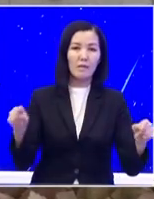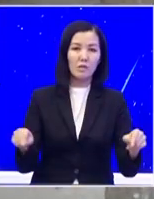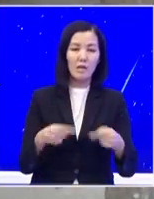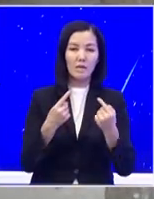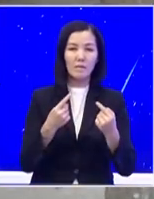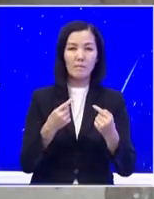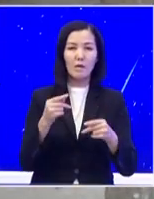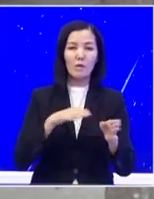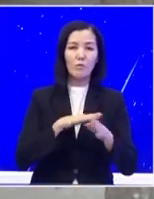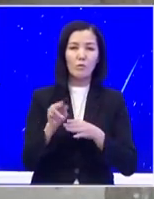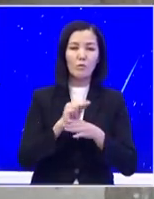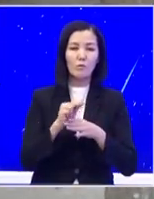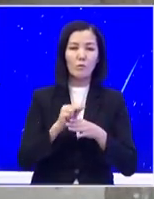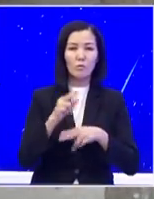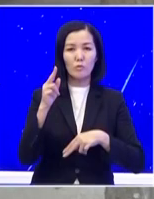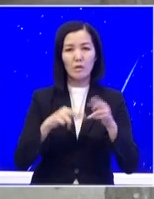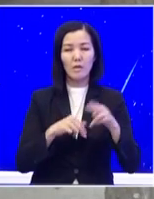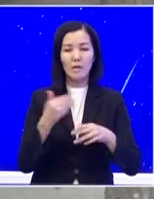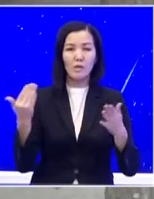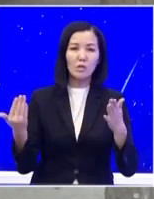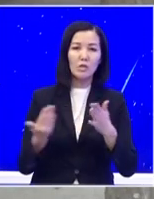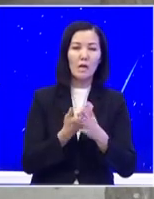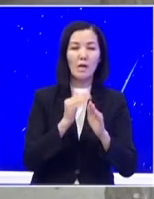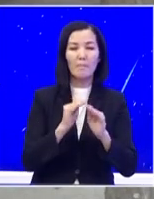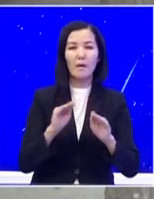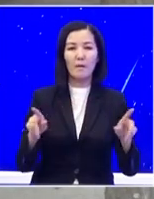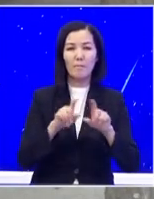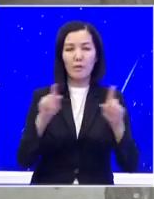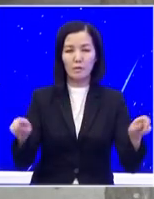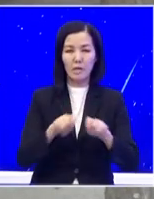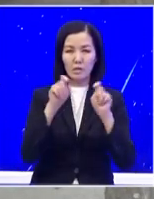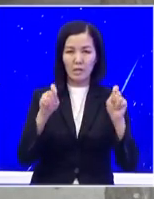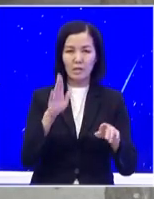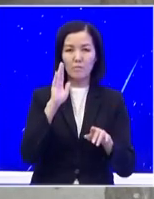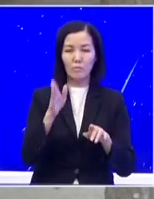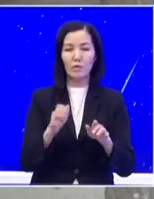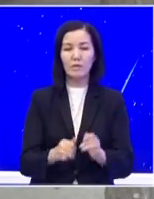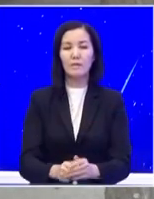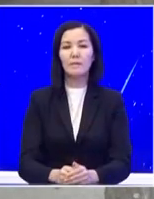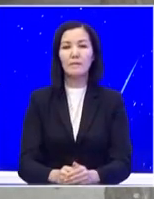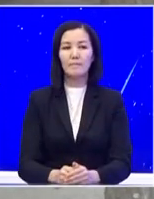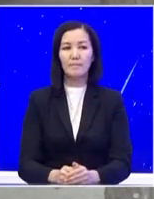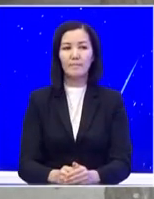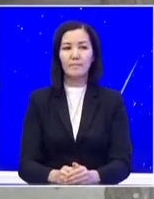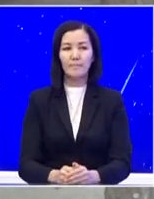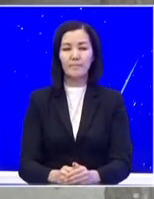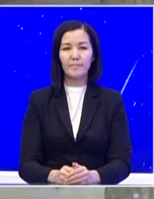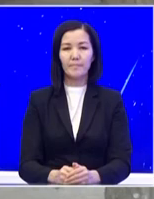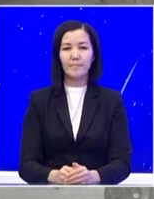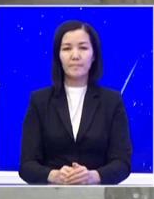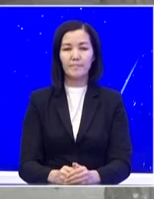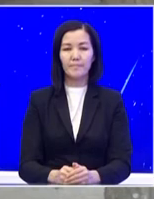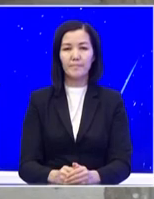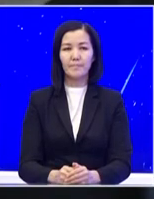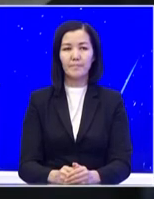жаңғырып, 90 орынға шақталған заман талабына сай кең де жарық сәулетті балабақша болып қайта ашылғалы